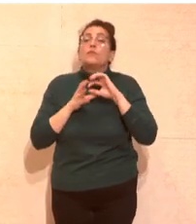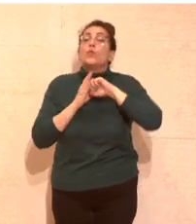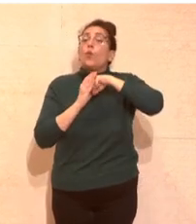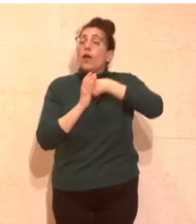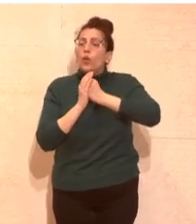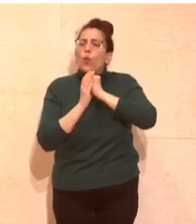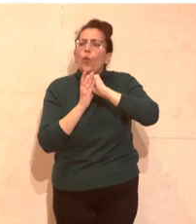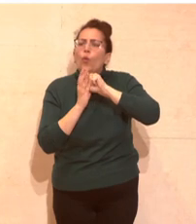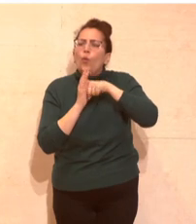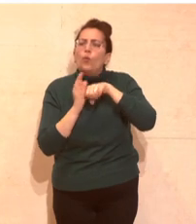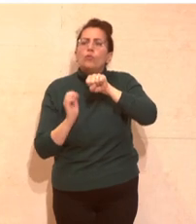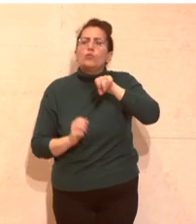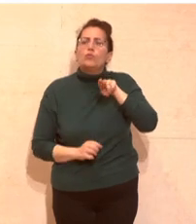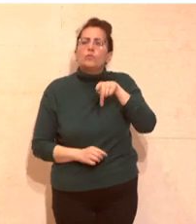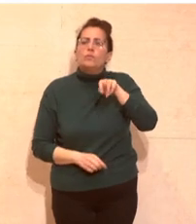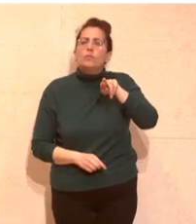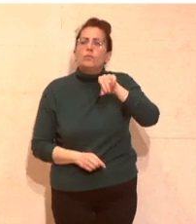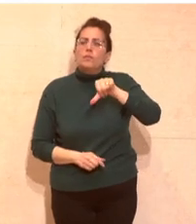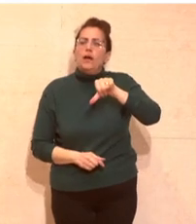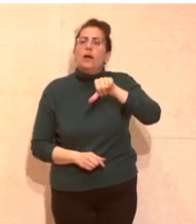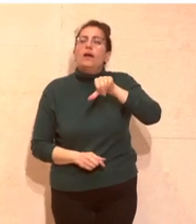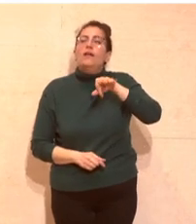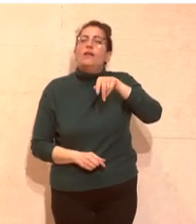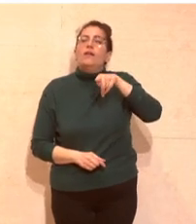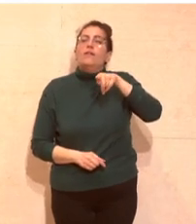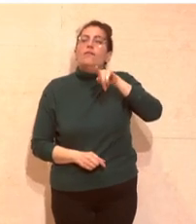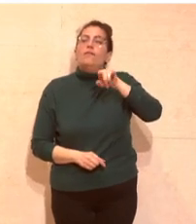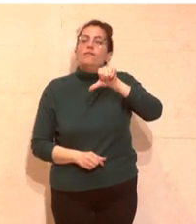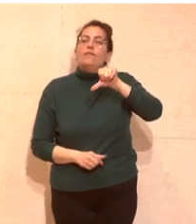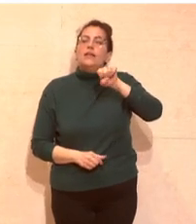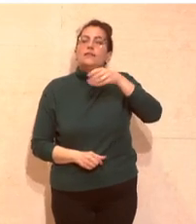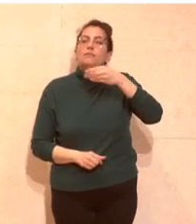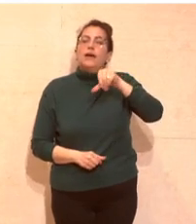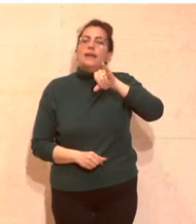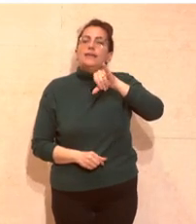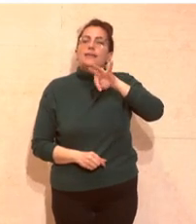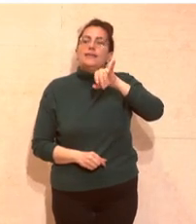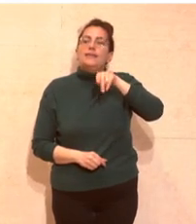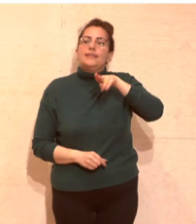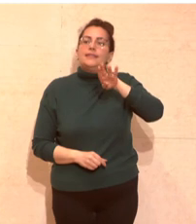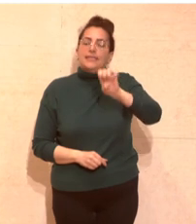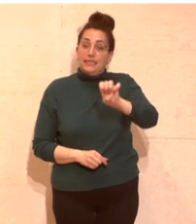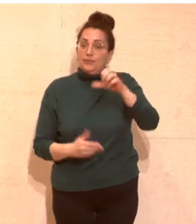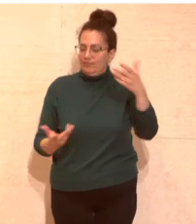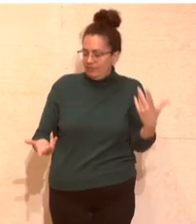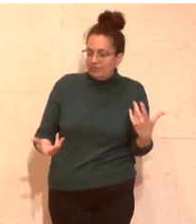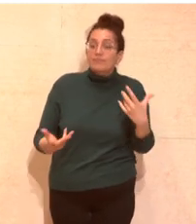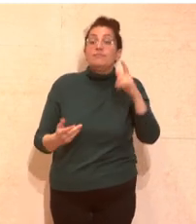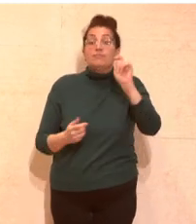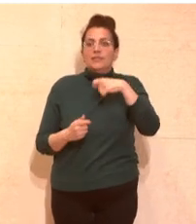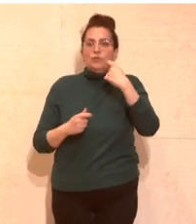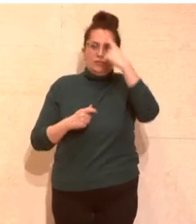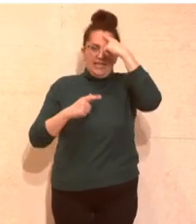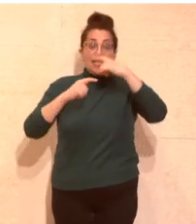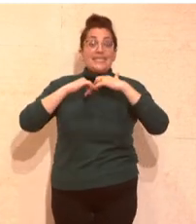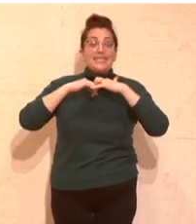reçoit toutes ces informations lumineuses. Et puis, il y a une autre structure qui est très, très importante dans notre cerveau qui s'appelle la glande épiphyse.